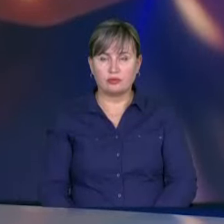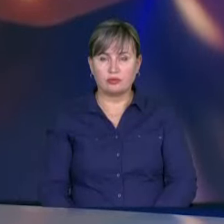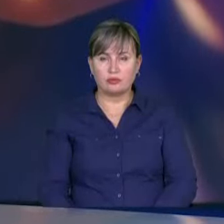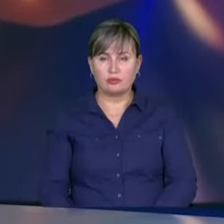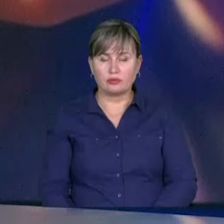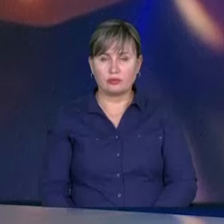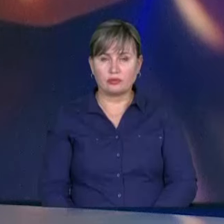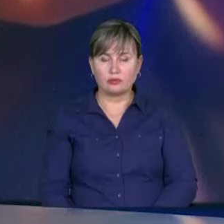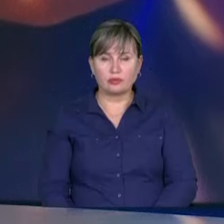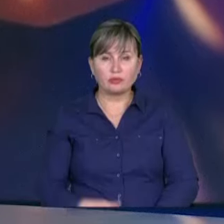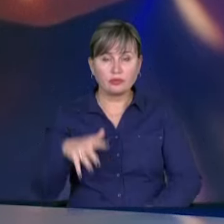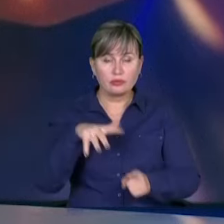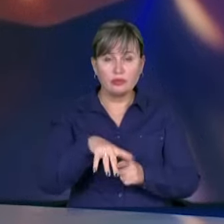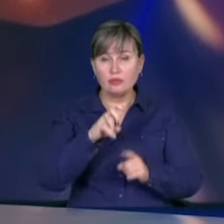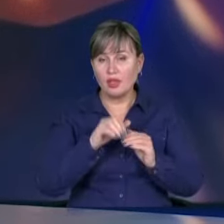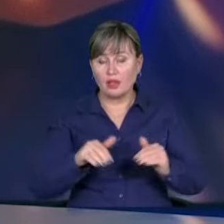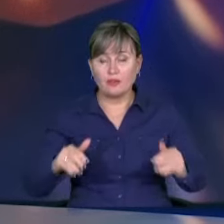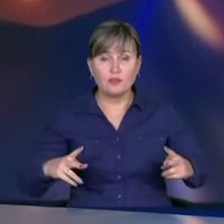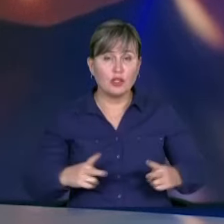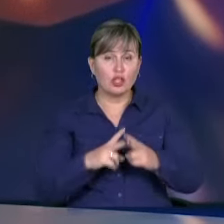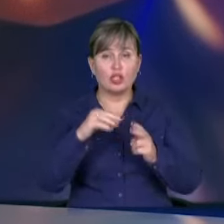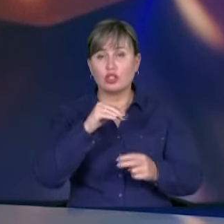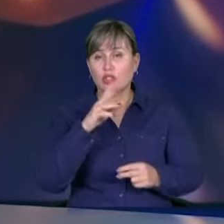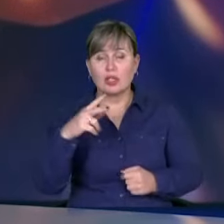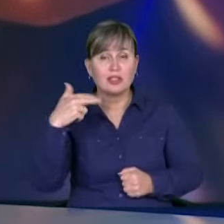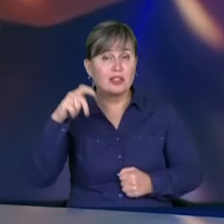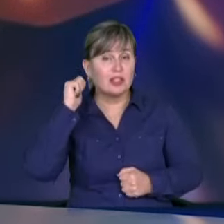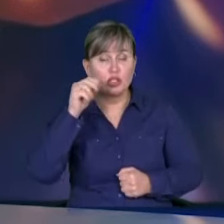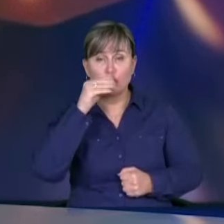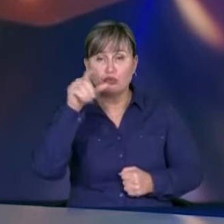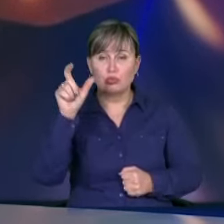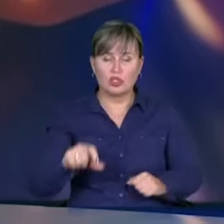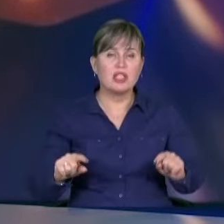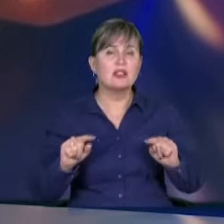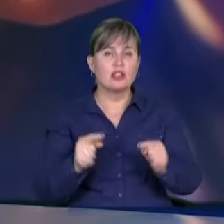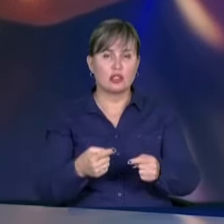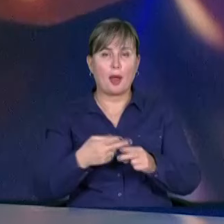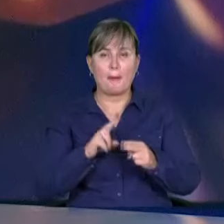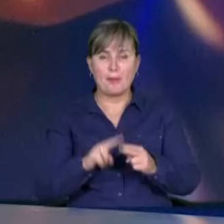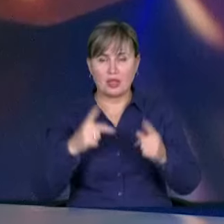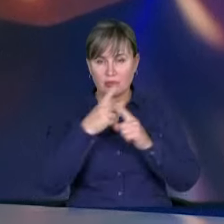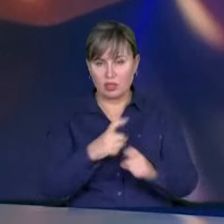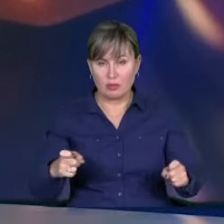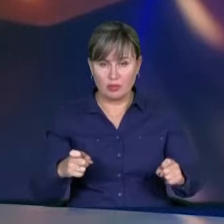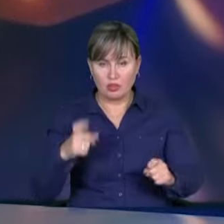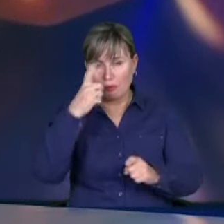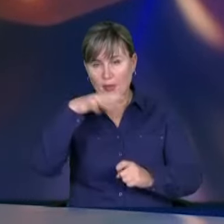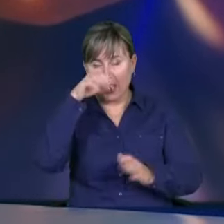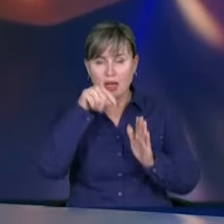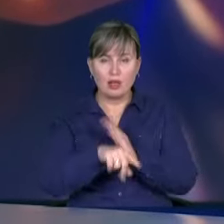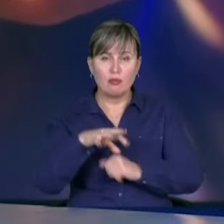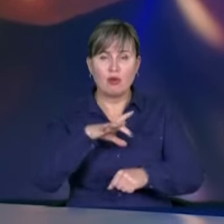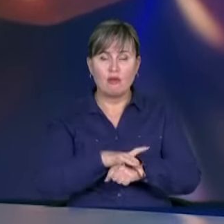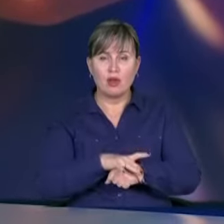А вот напавшего на детей в одном из столичных ЖК 30-летнего мужчину задержали. Об этом сообщили в департаменте полиции. По